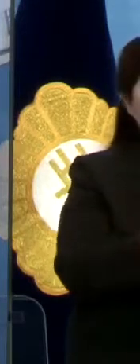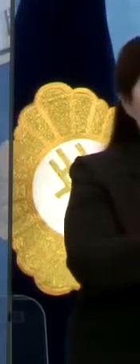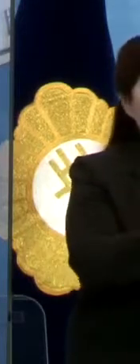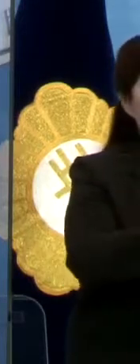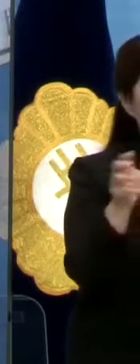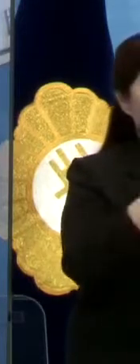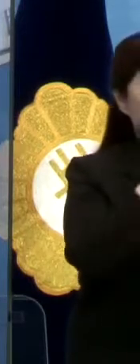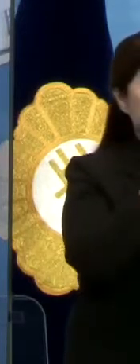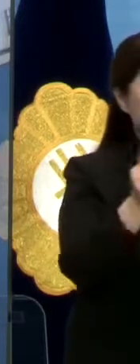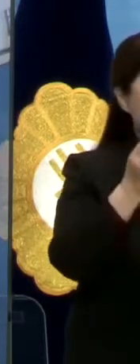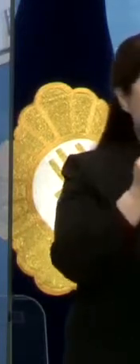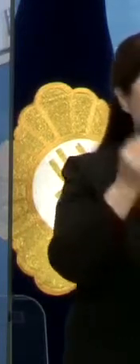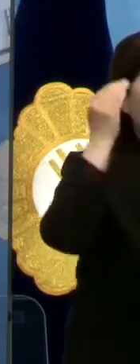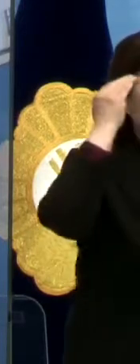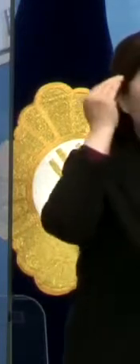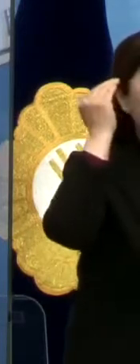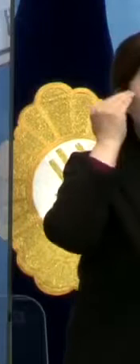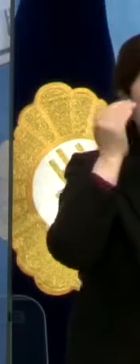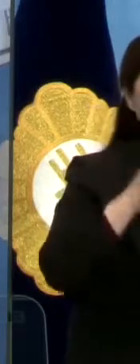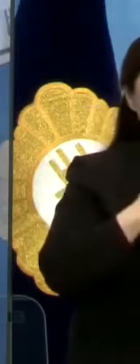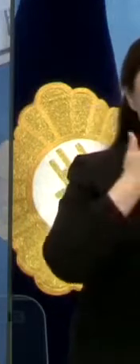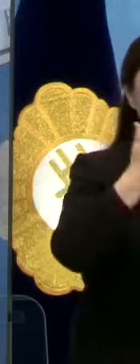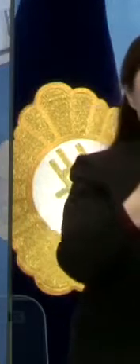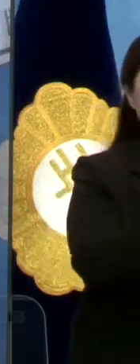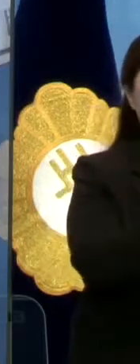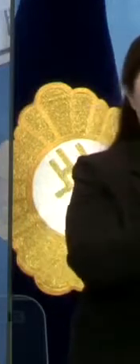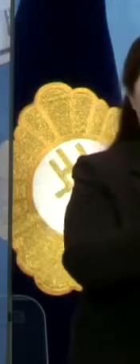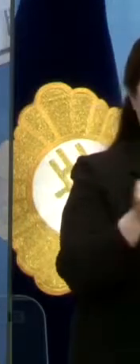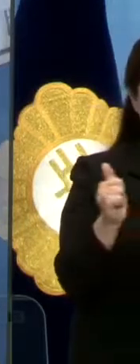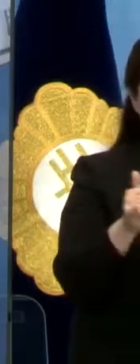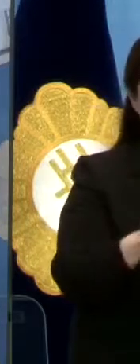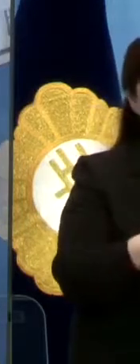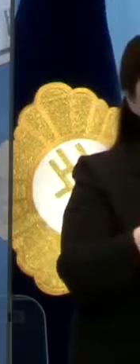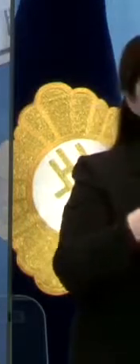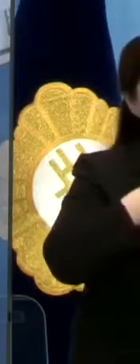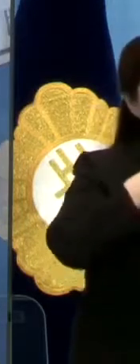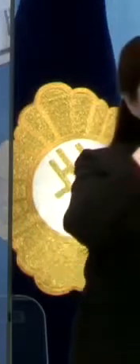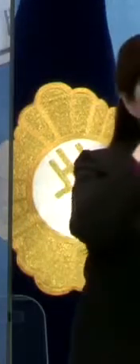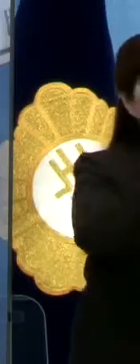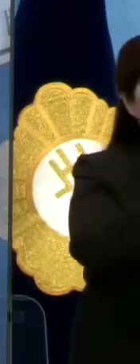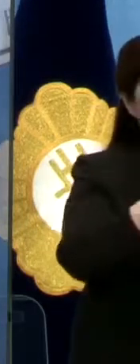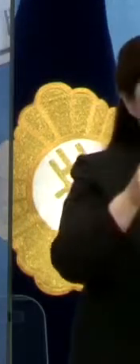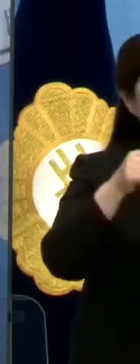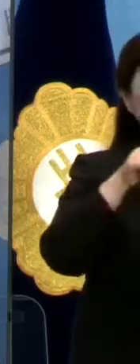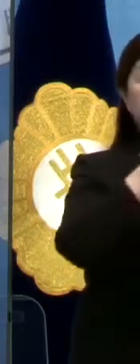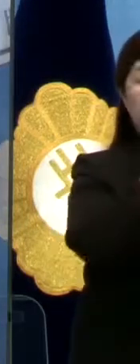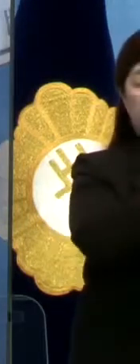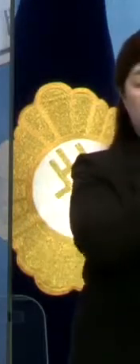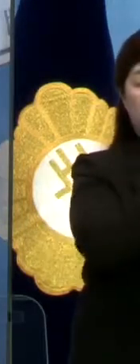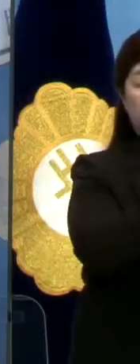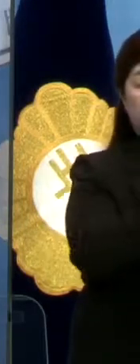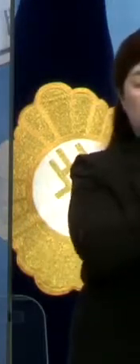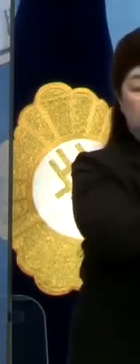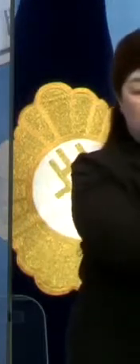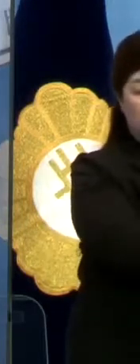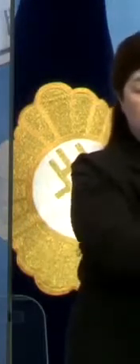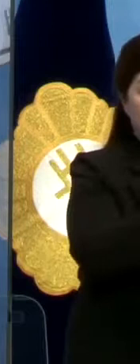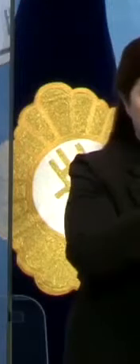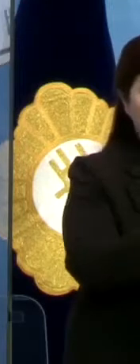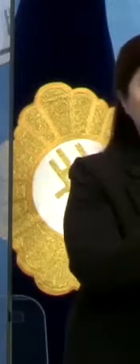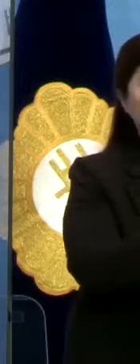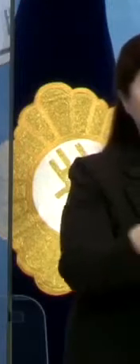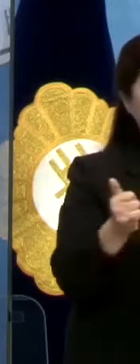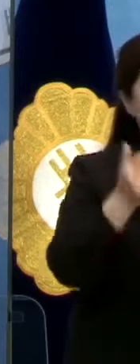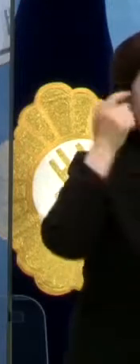분들 그리고 많은 대한민국의 여러 자원봉사자분들 특히 간호사들 이런 분들이 이 두 노 간호사에